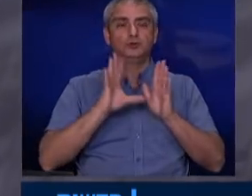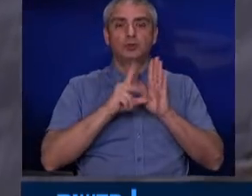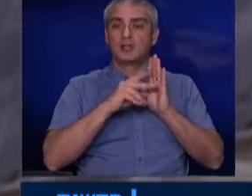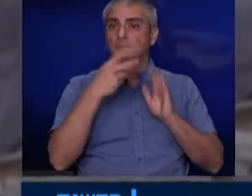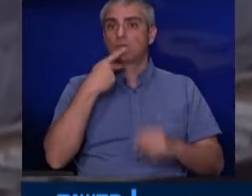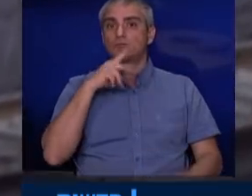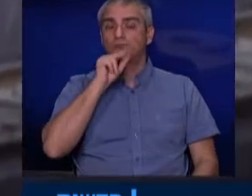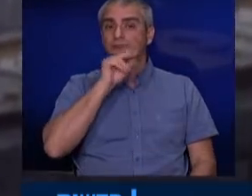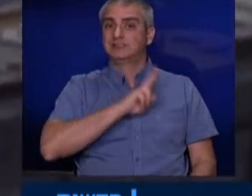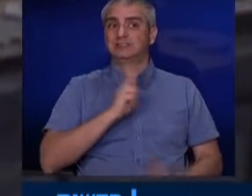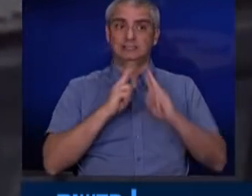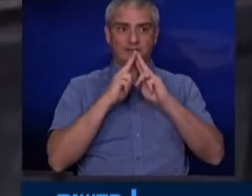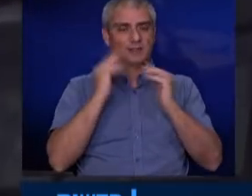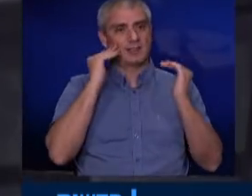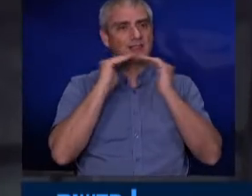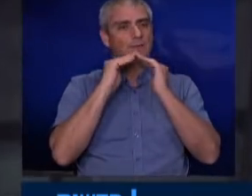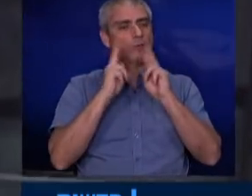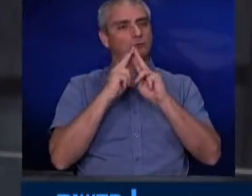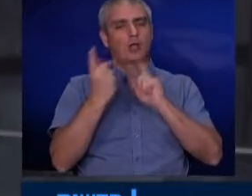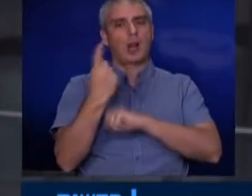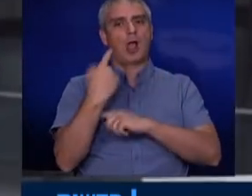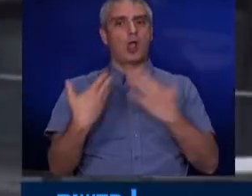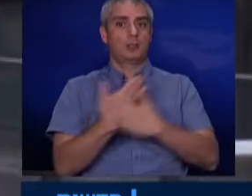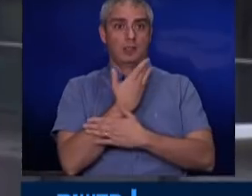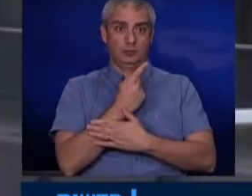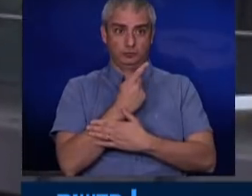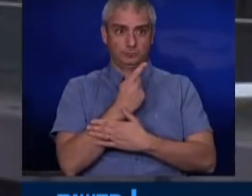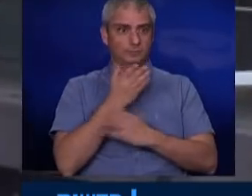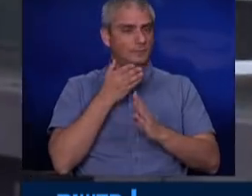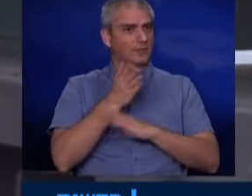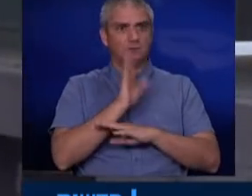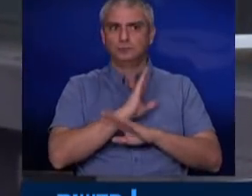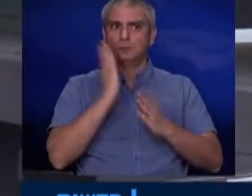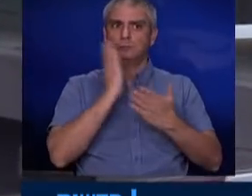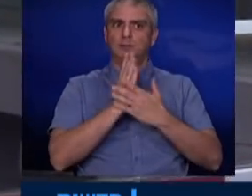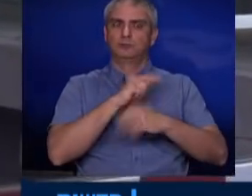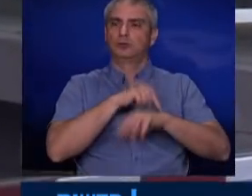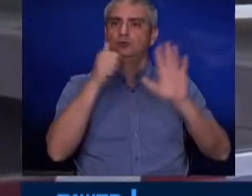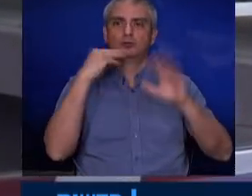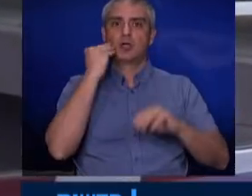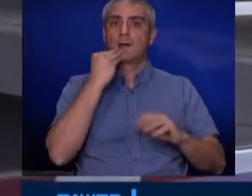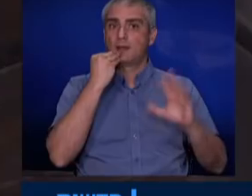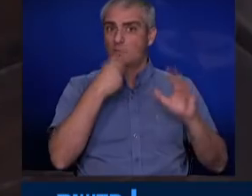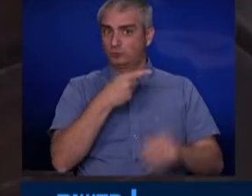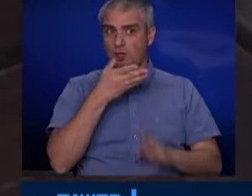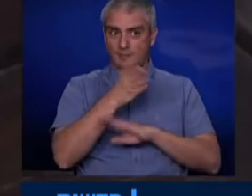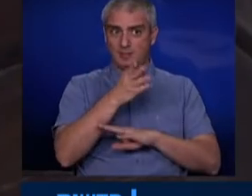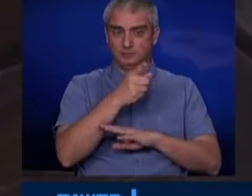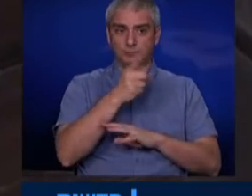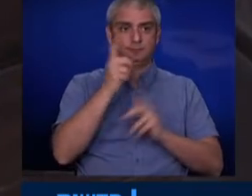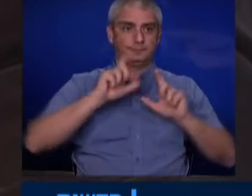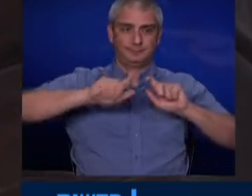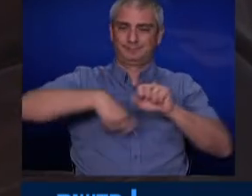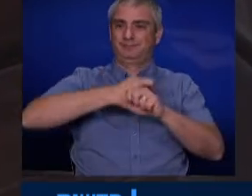דוברי צרפתית תיאמו פגישה מראש כלקוחות חדשים ונכנסו בהן מפריע בשעה 6 אחר הצהריים. הם כפתו